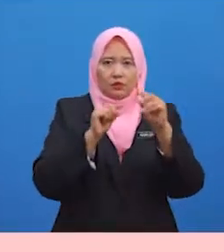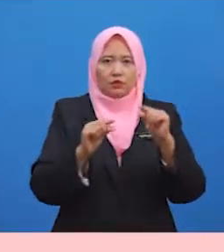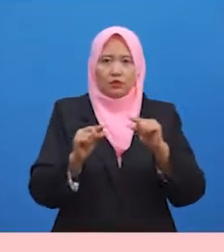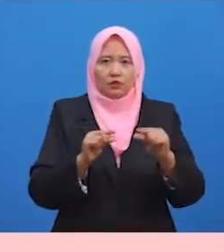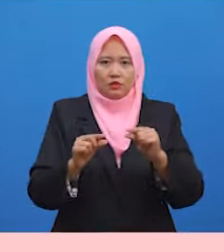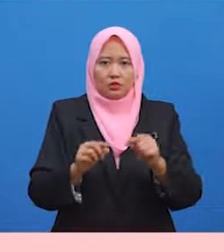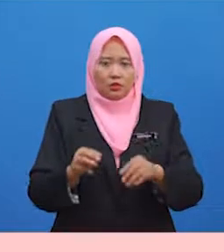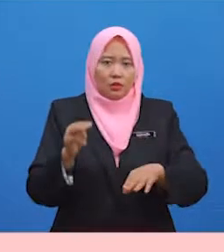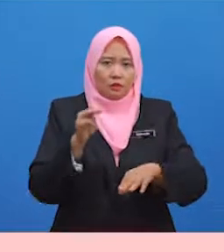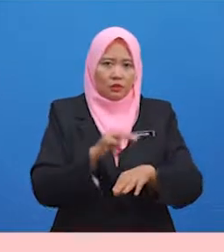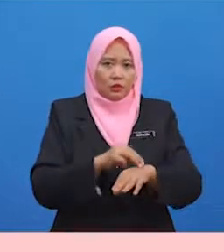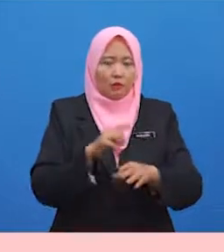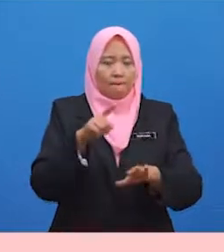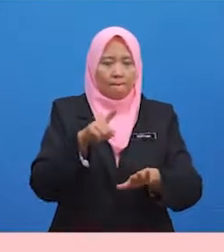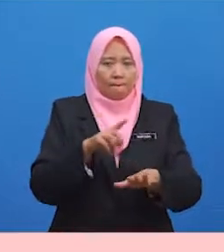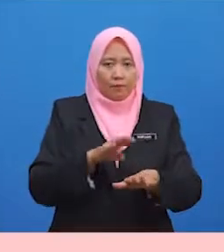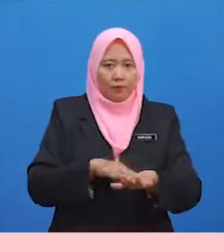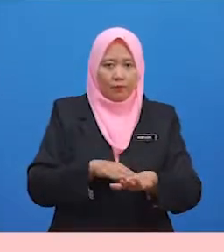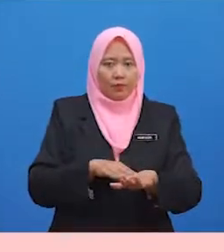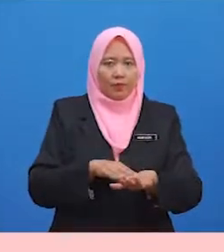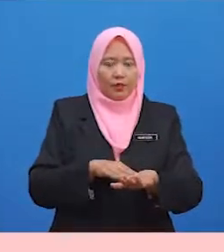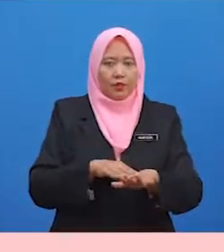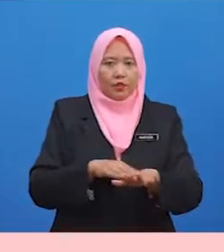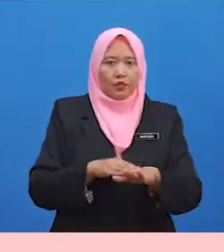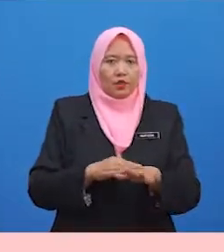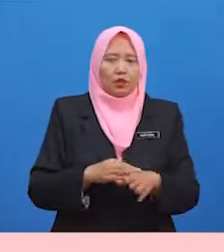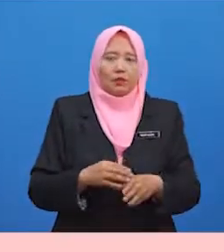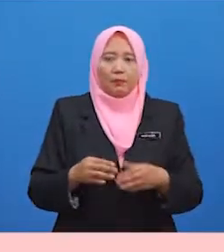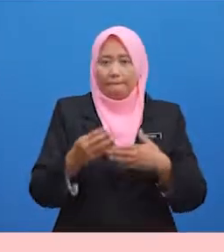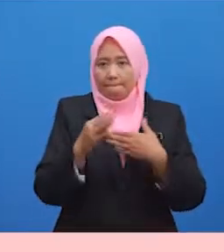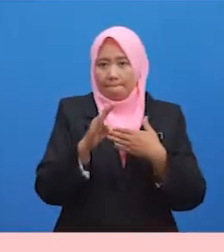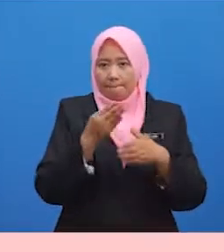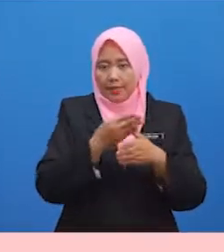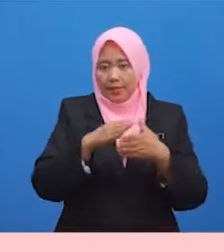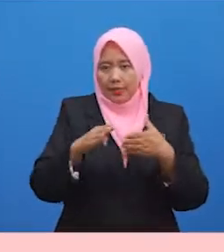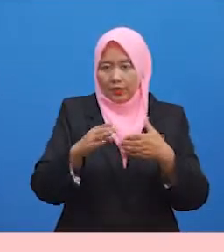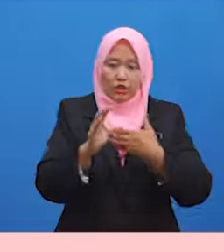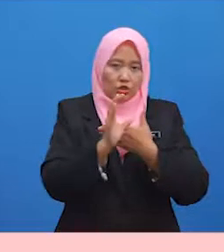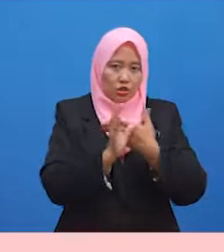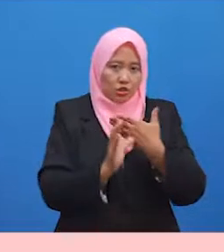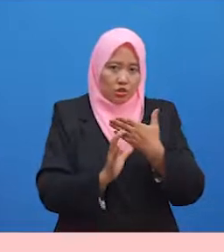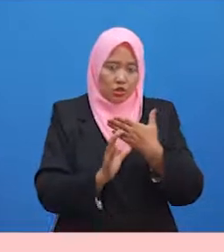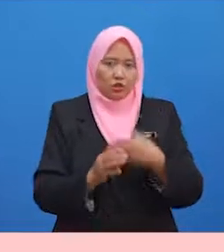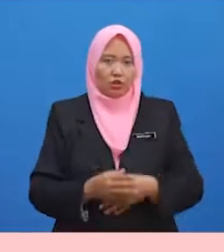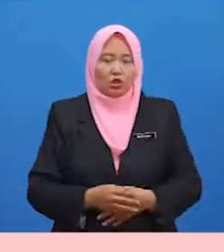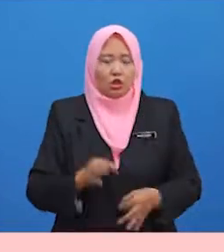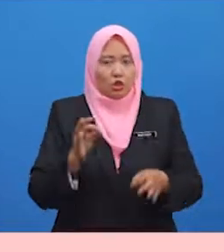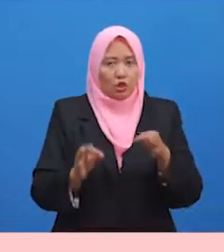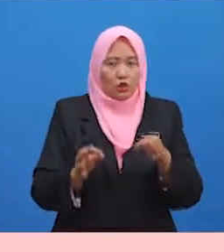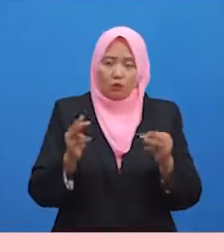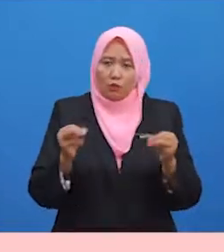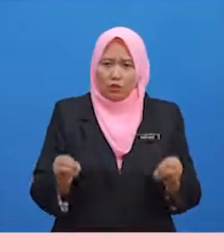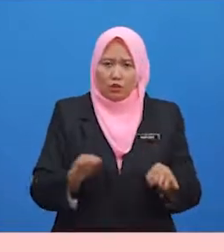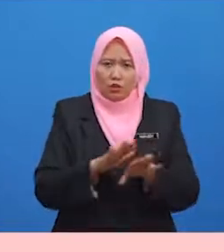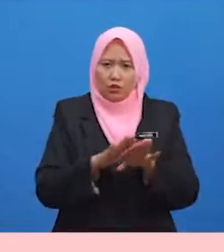pada bahagian yang mengalami kecederaan. Sekiranya mangsa tersebut tidak dapat menggerakkan